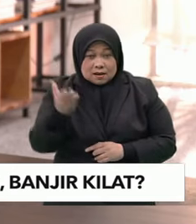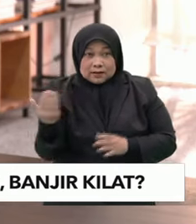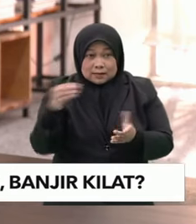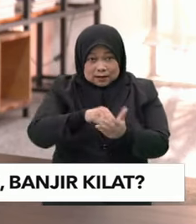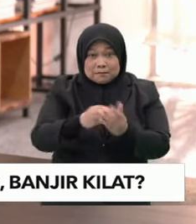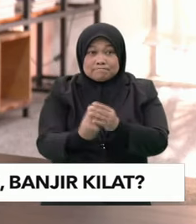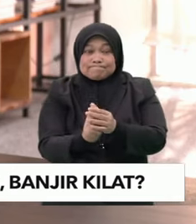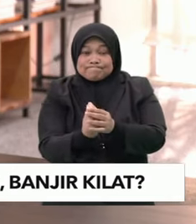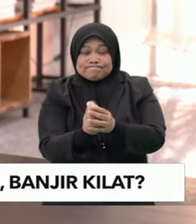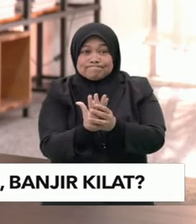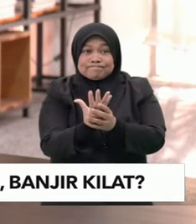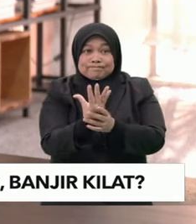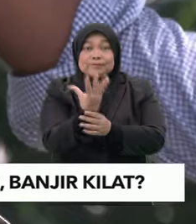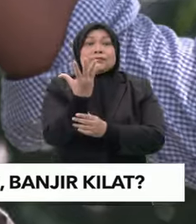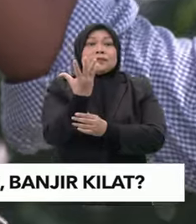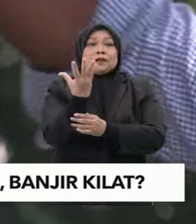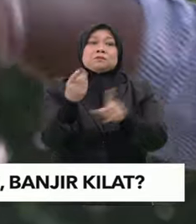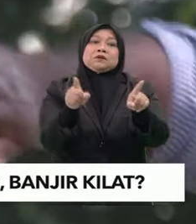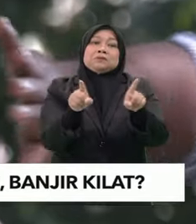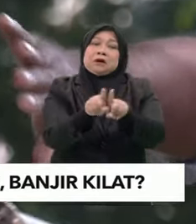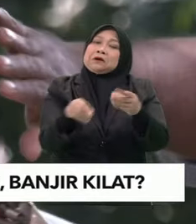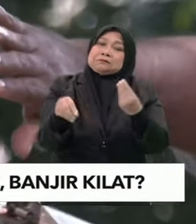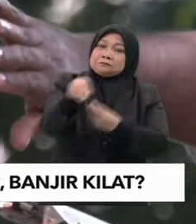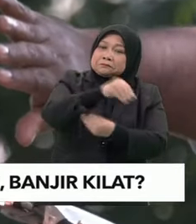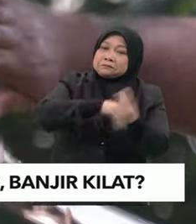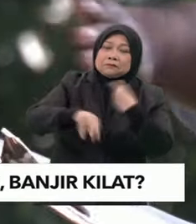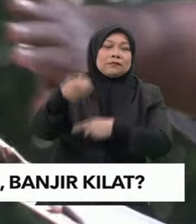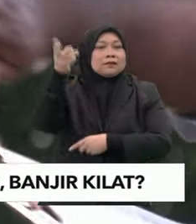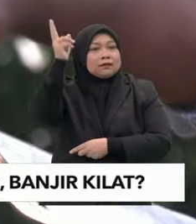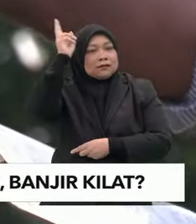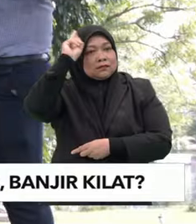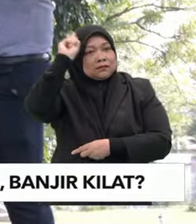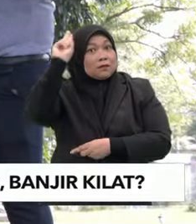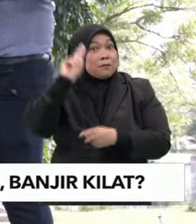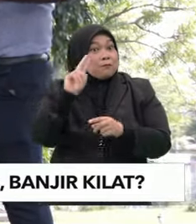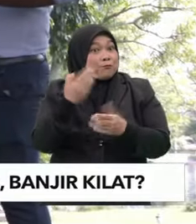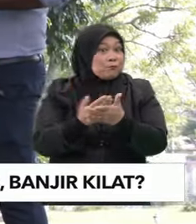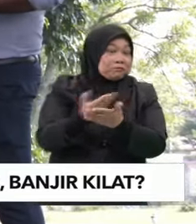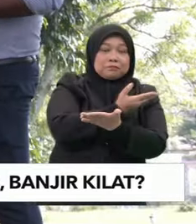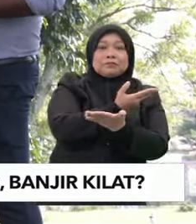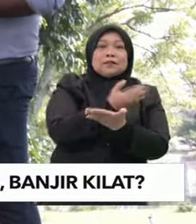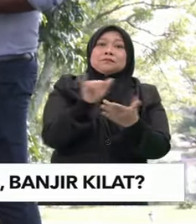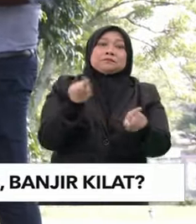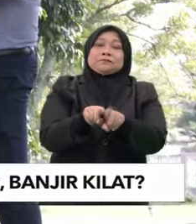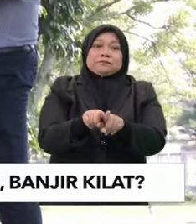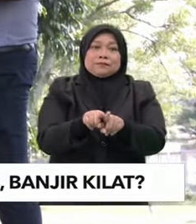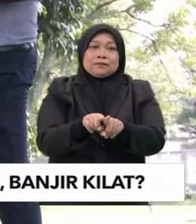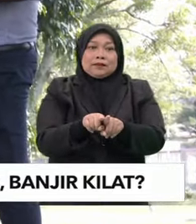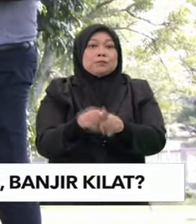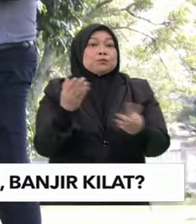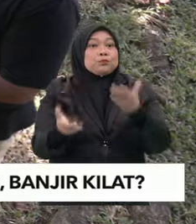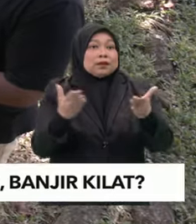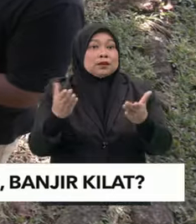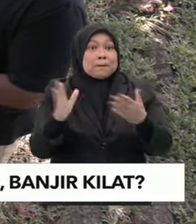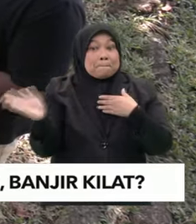semula, we won't be getting the same ecological value as pokok yang sebelumnya, sebelum kita ada tebang. So maybe to